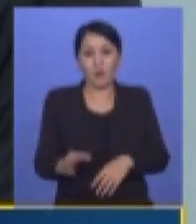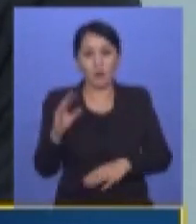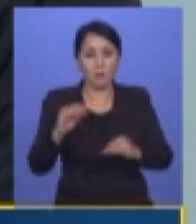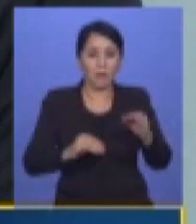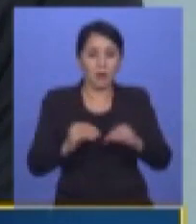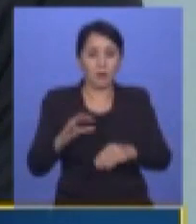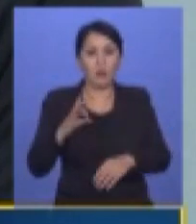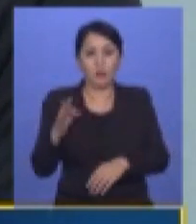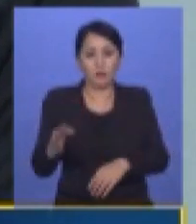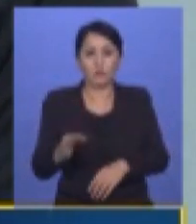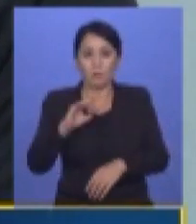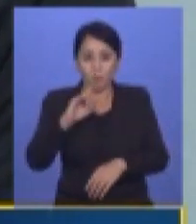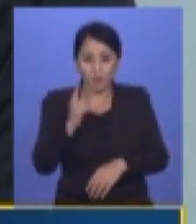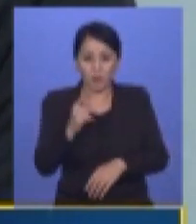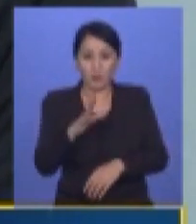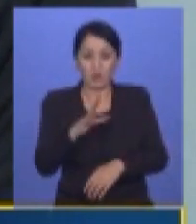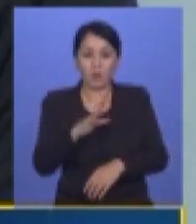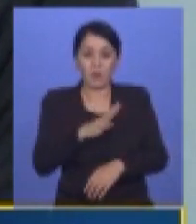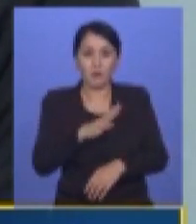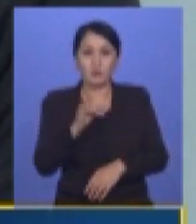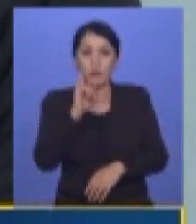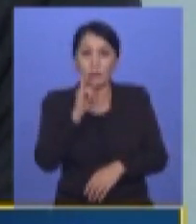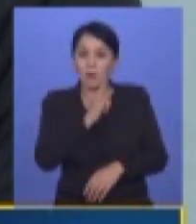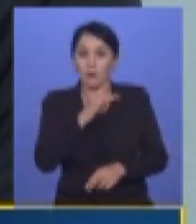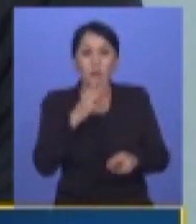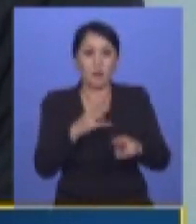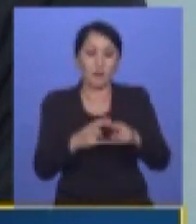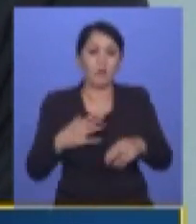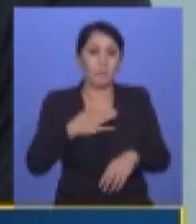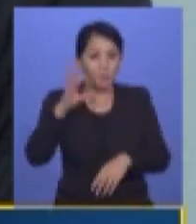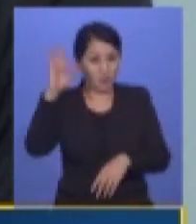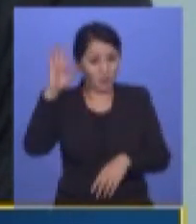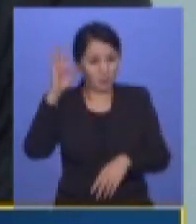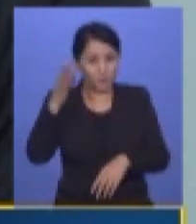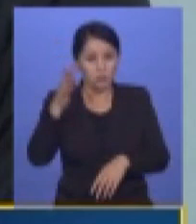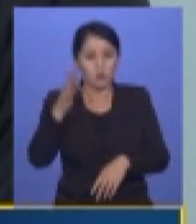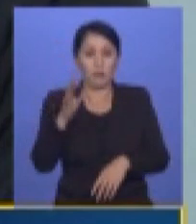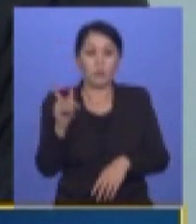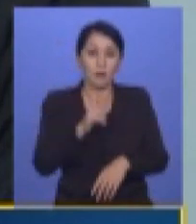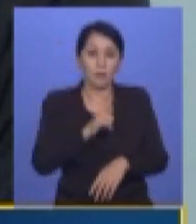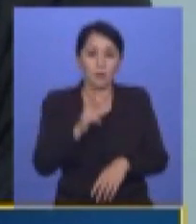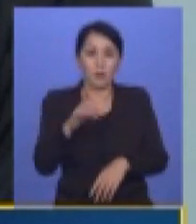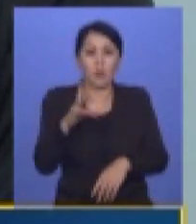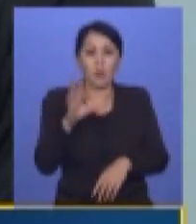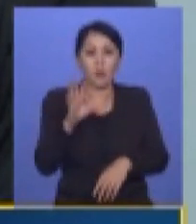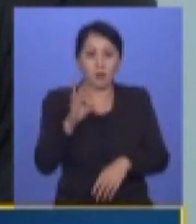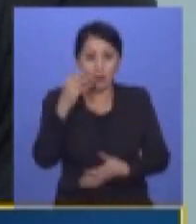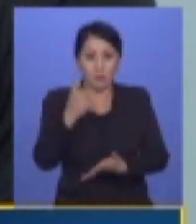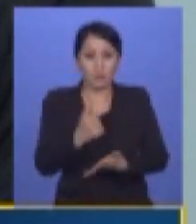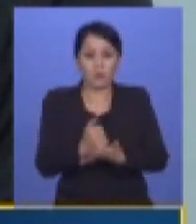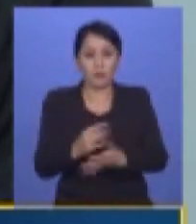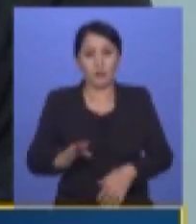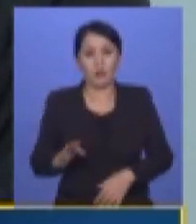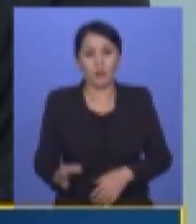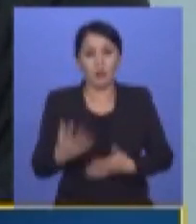Қазір ұлыма да оңа емес. Ол да қарындасына алаңдап отыр. Оның да психикалық жағдайын қадағалау қажет. Бірақ ең бастысы қызым аман